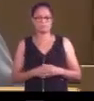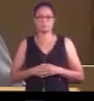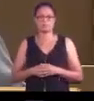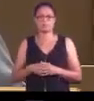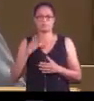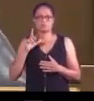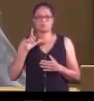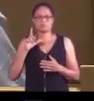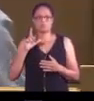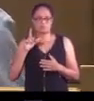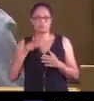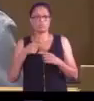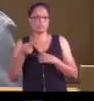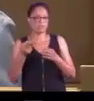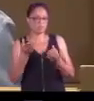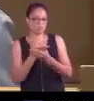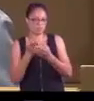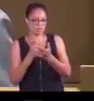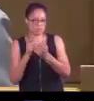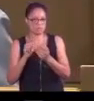des prochains points que nous allons débattre.